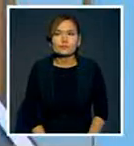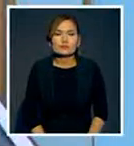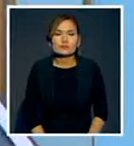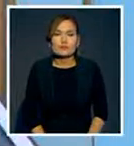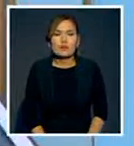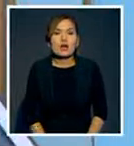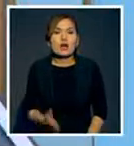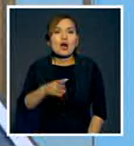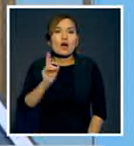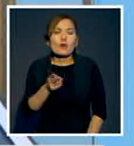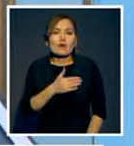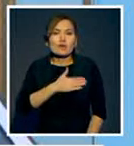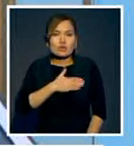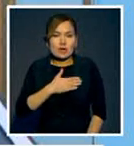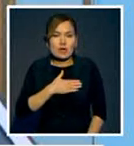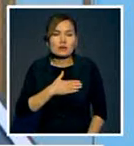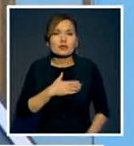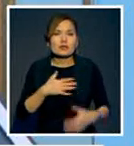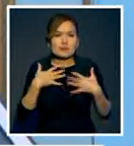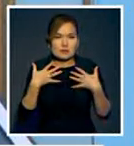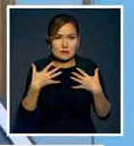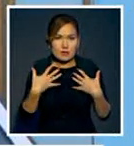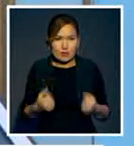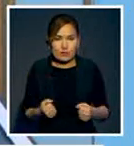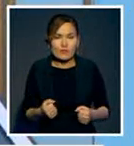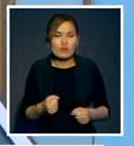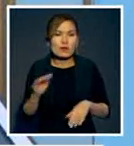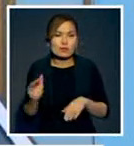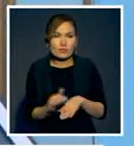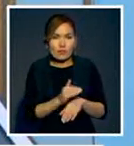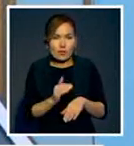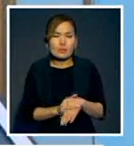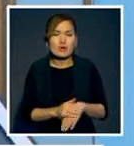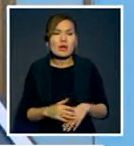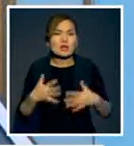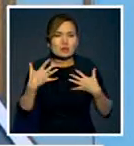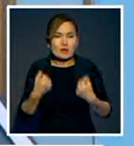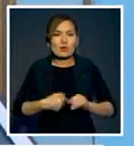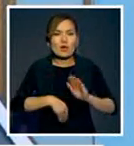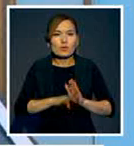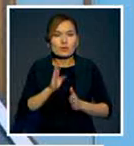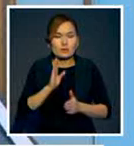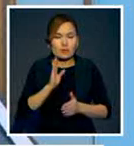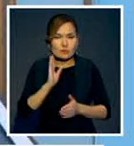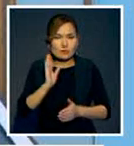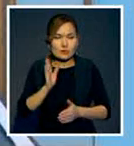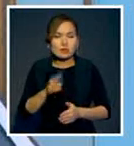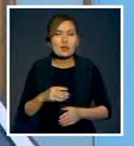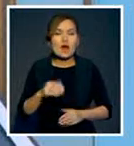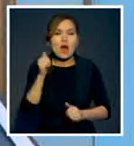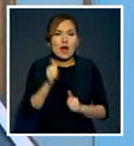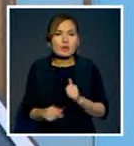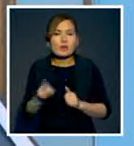тәні сау демекші. Біздің еліміздің барлық жастары дендерін сақтап жүріп, спортпен